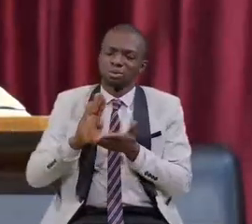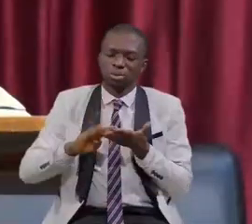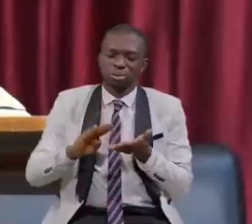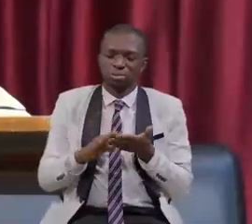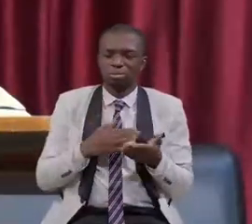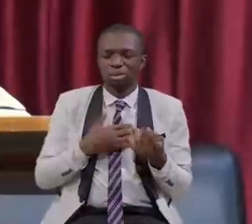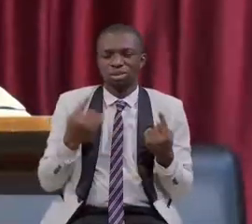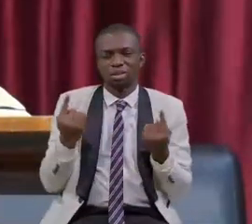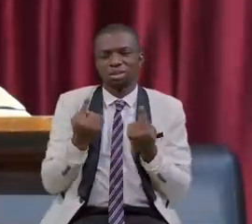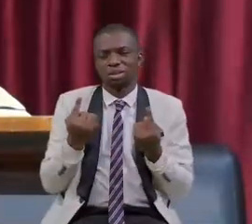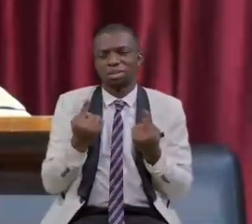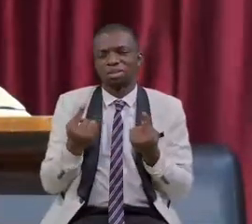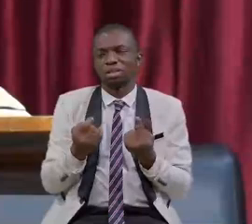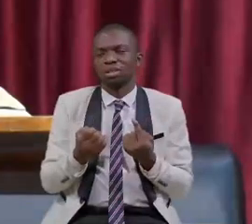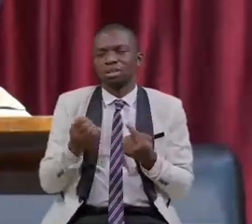Il vient comme un étranger.